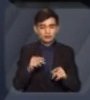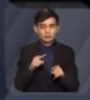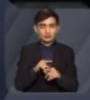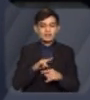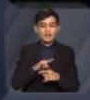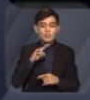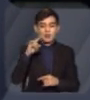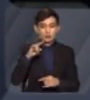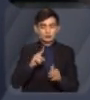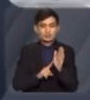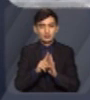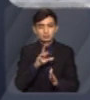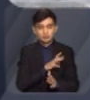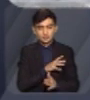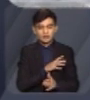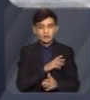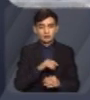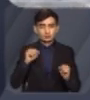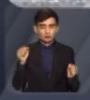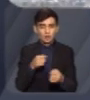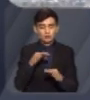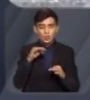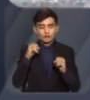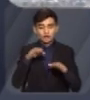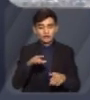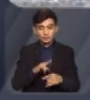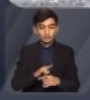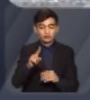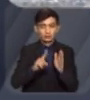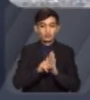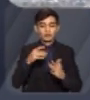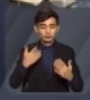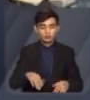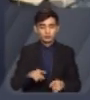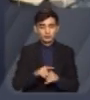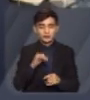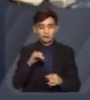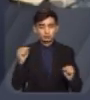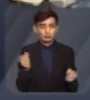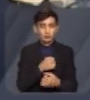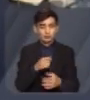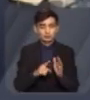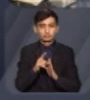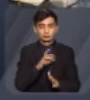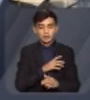самолет уже прошел так называемую скорость принятия решения. То есть это скорость, на которой